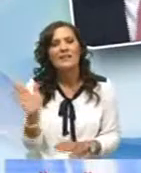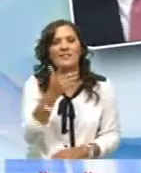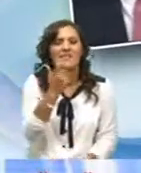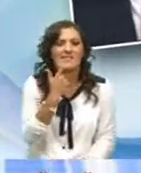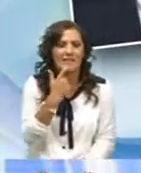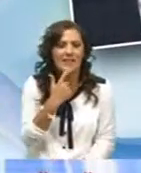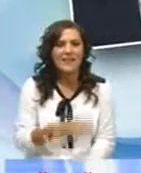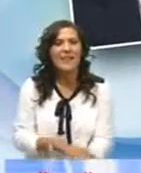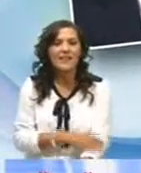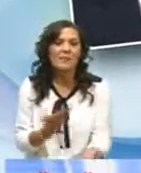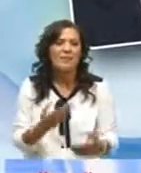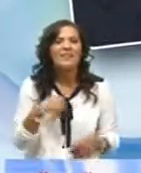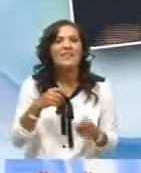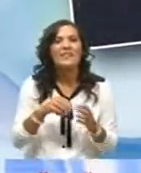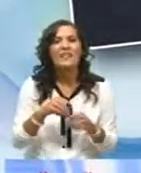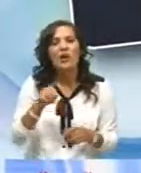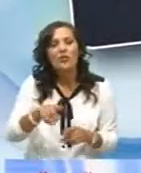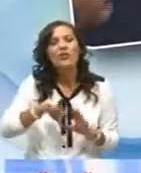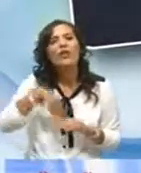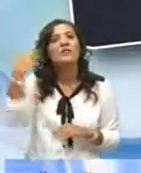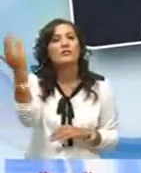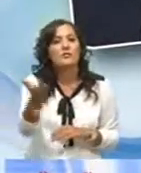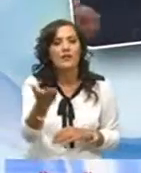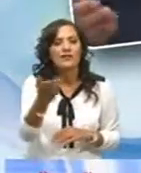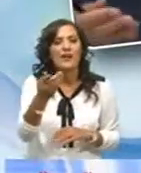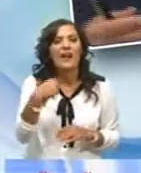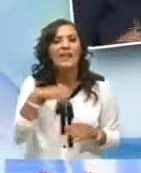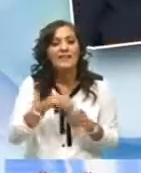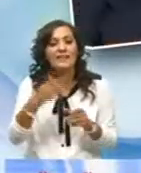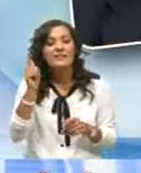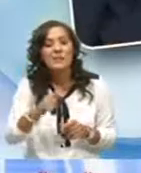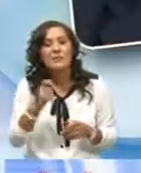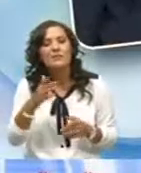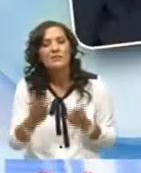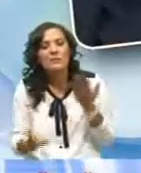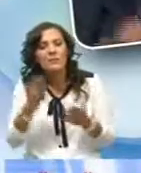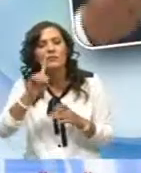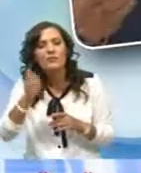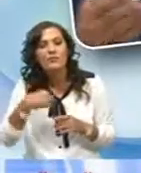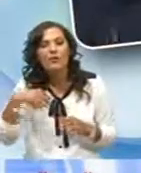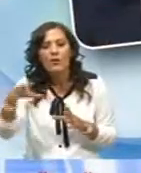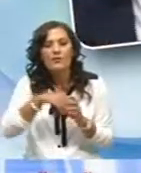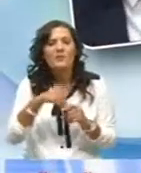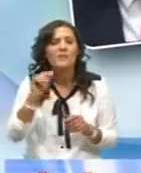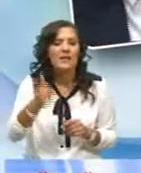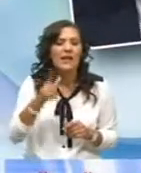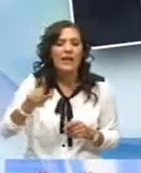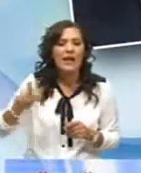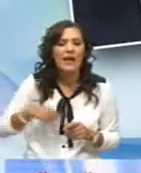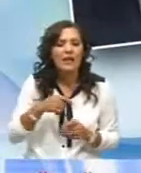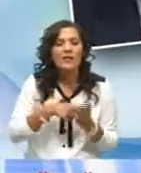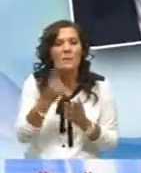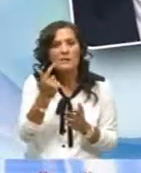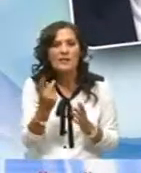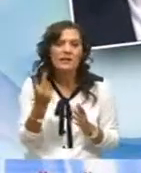sene atabilir yani Nasıl yapacağım Ondan sonra ama kıvamını bulduğu işleri toplamamız gereken miktarın 1-2 puan